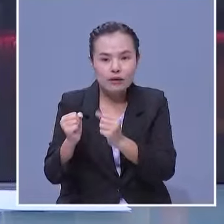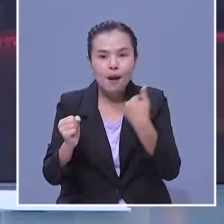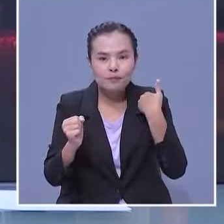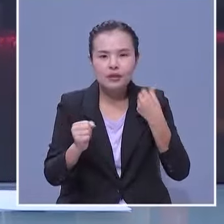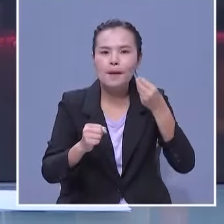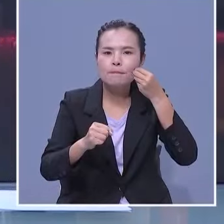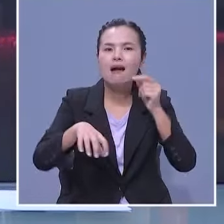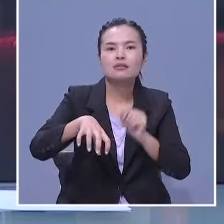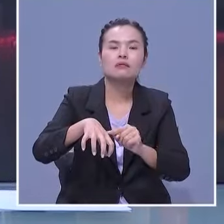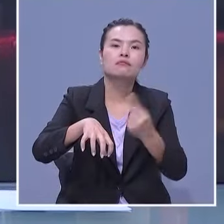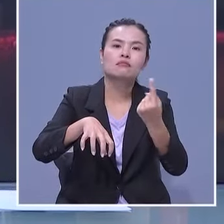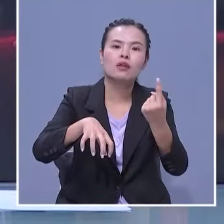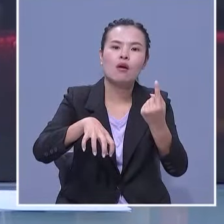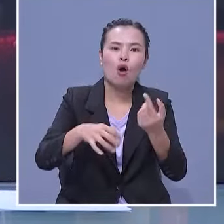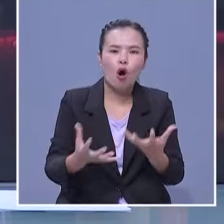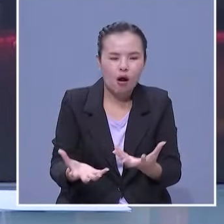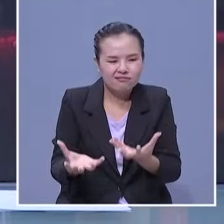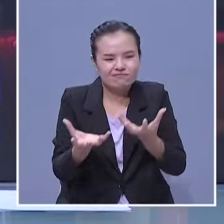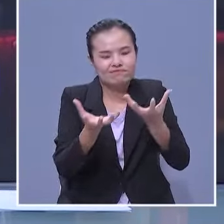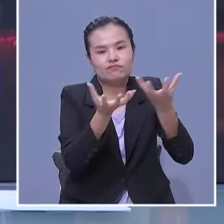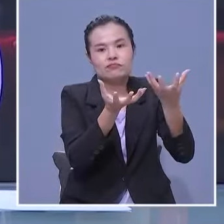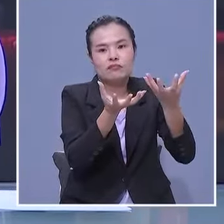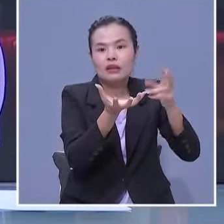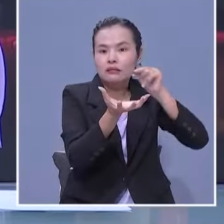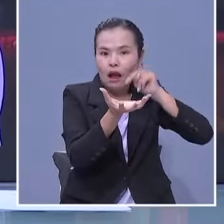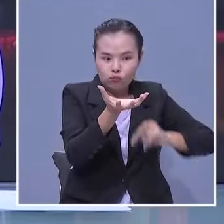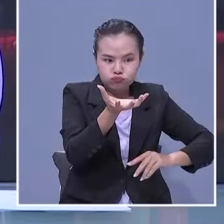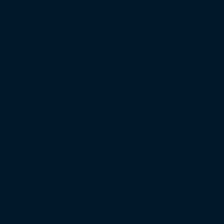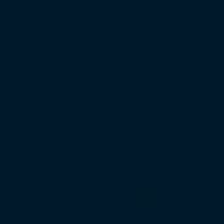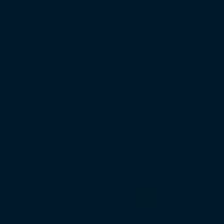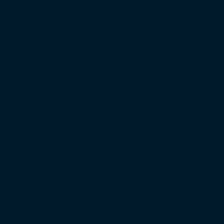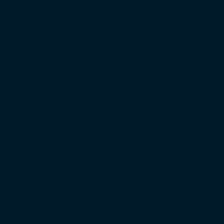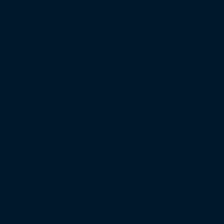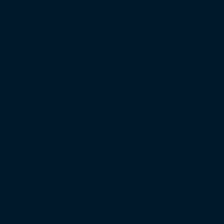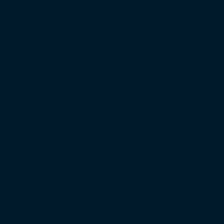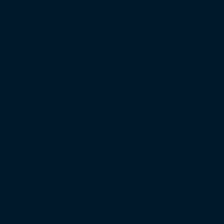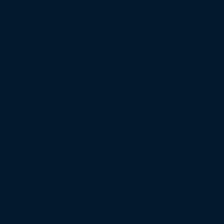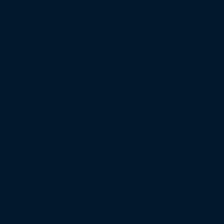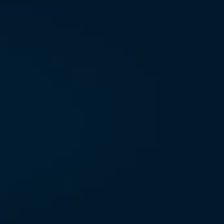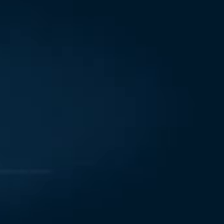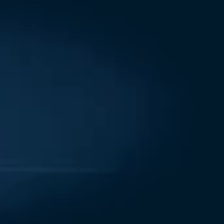นบ้านชั้นเดียวเขาก็เทิร์นของไว้ที่สูงเต็มที่แล้วแต่สุดท้ายน้ำมันมามากกว่าที่คิด